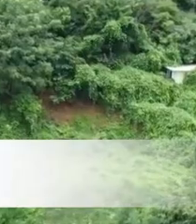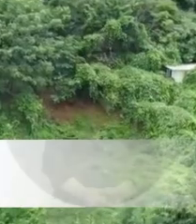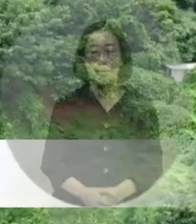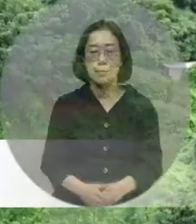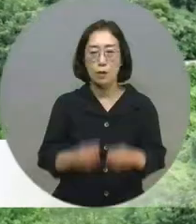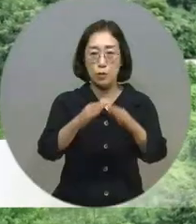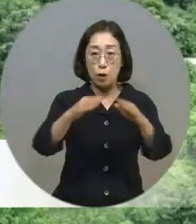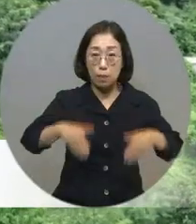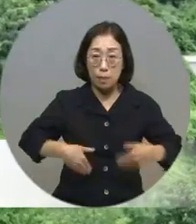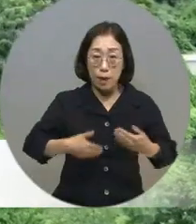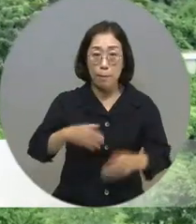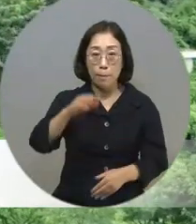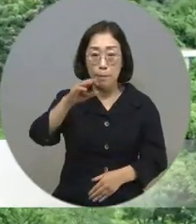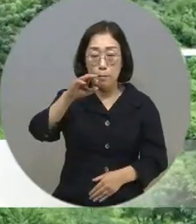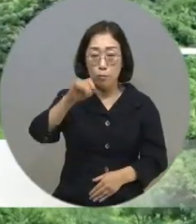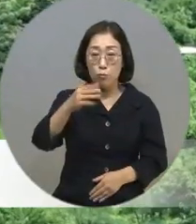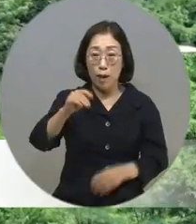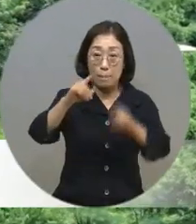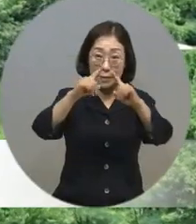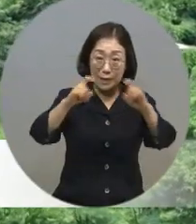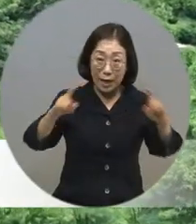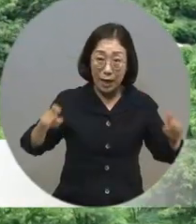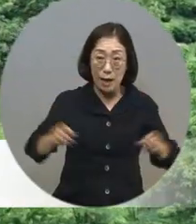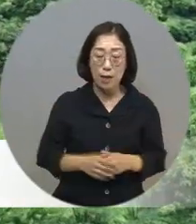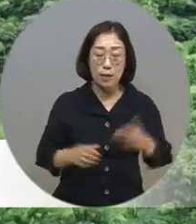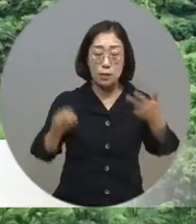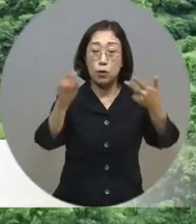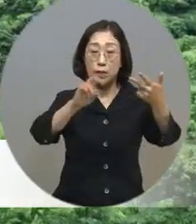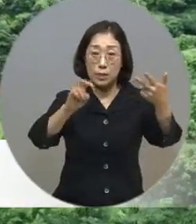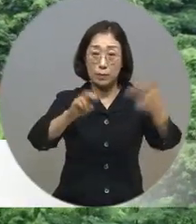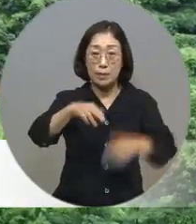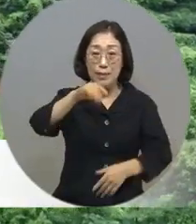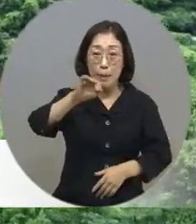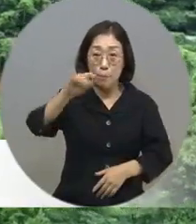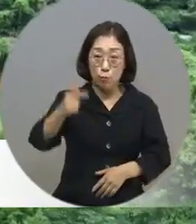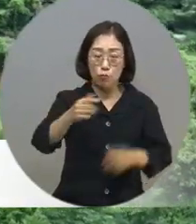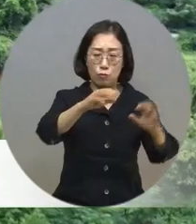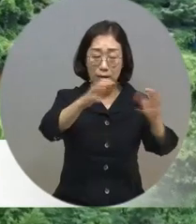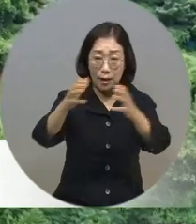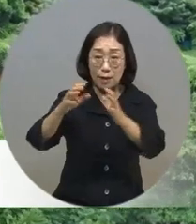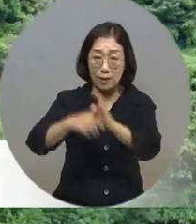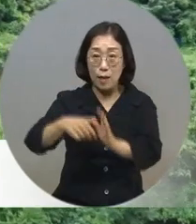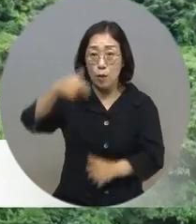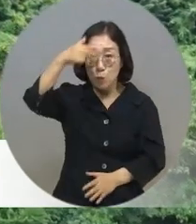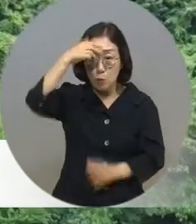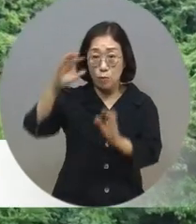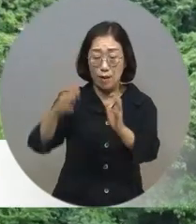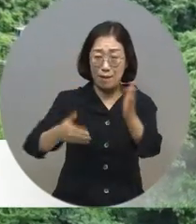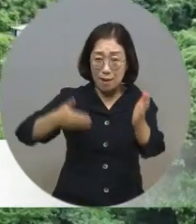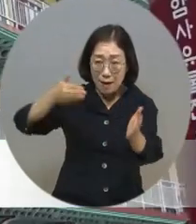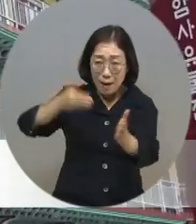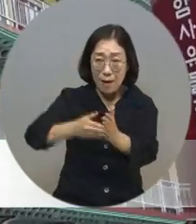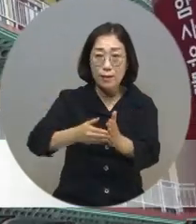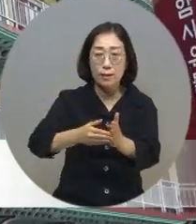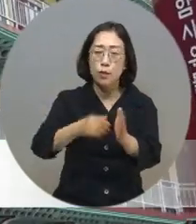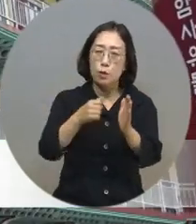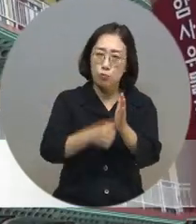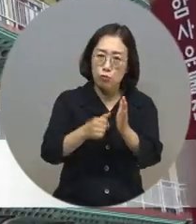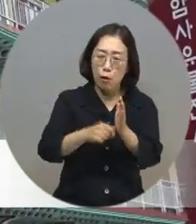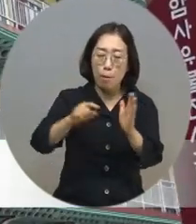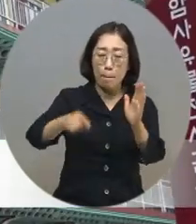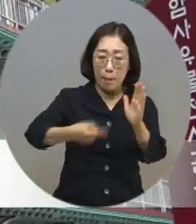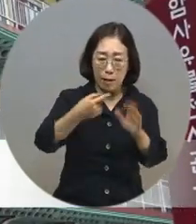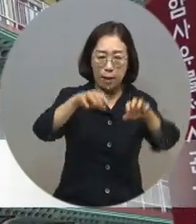전남광양시 불사는 지난 20일 삼국시대에서 조선시대에 이르는 작품 배점을 상설로